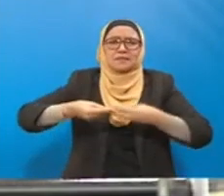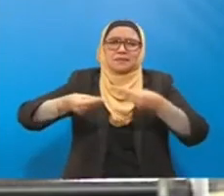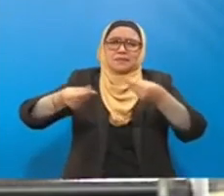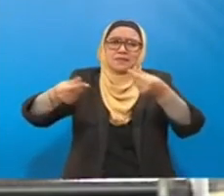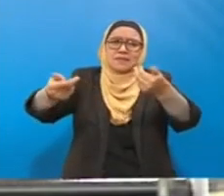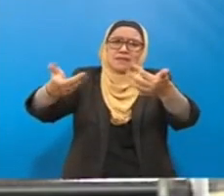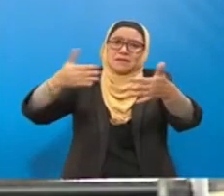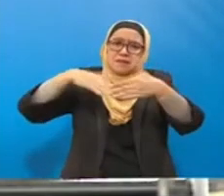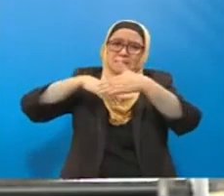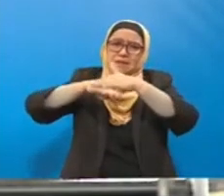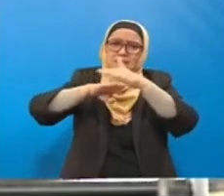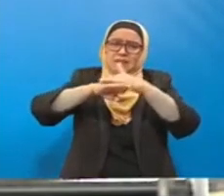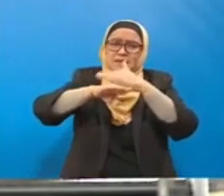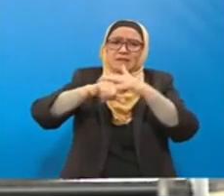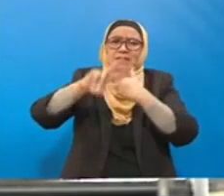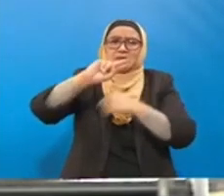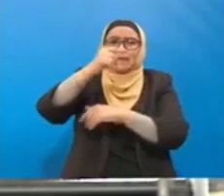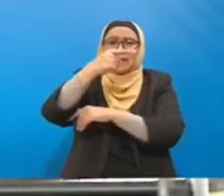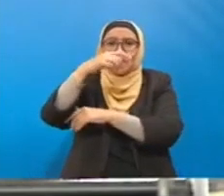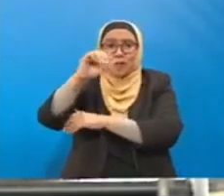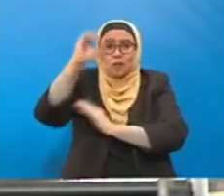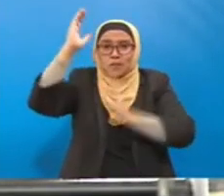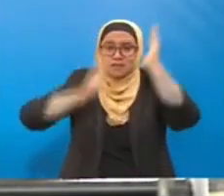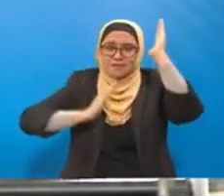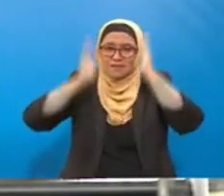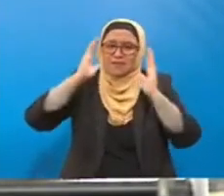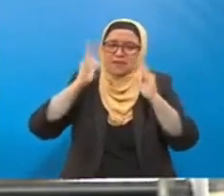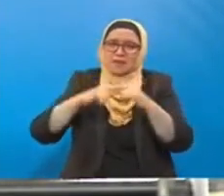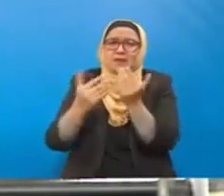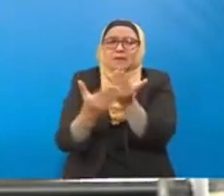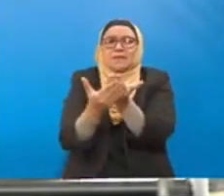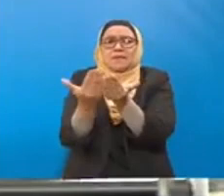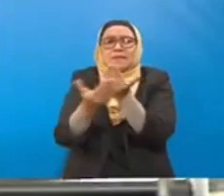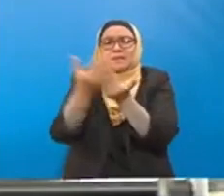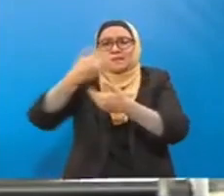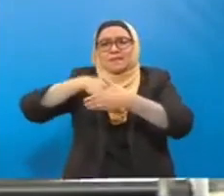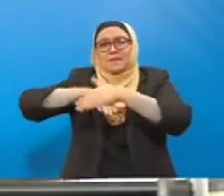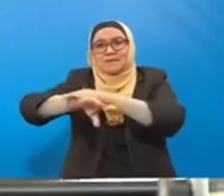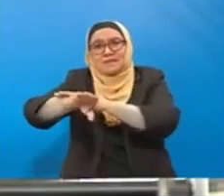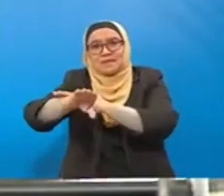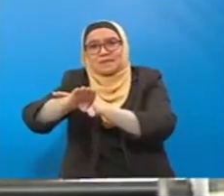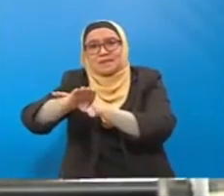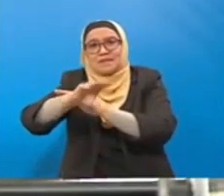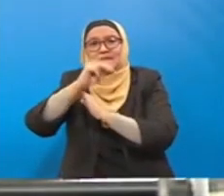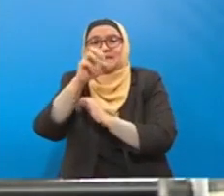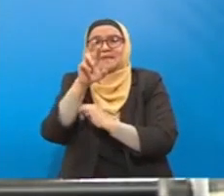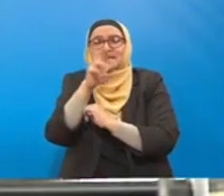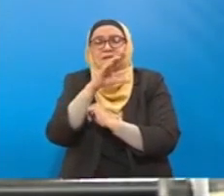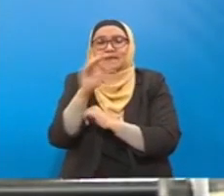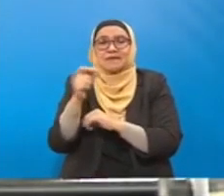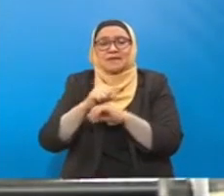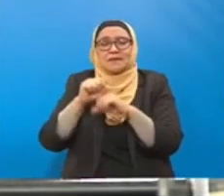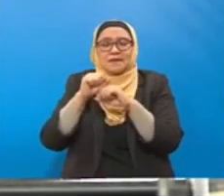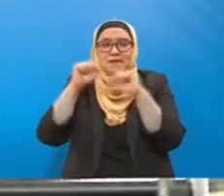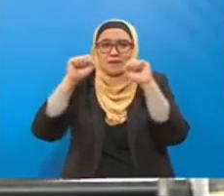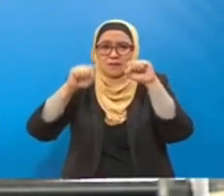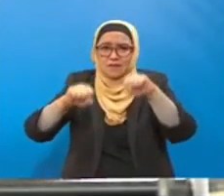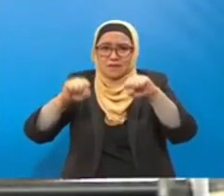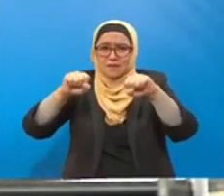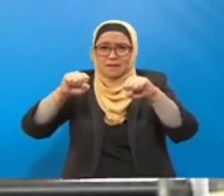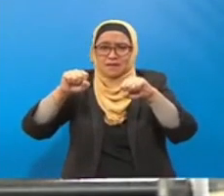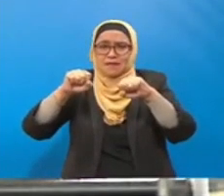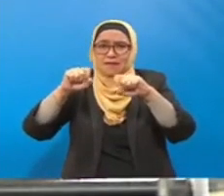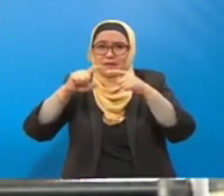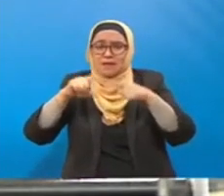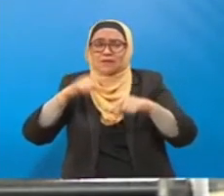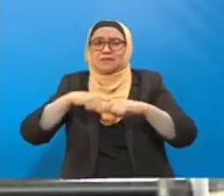penolong ataupun Aegyo Angeles ya secara lebih mudah ke Mesir yang terpaksa menembangkan hal-hal keselamatan